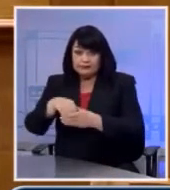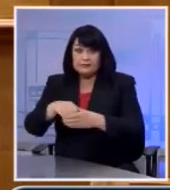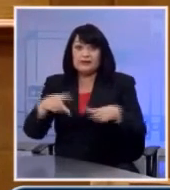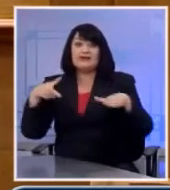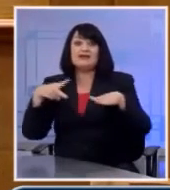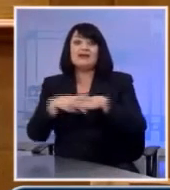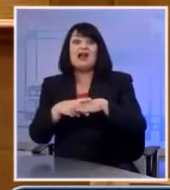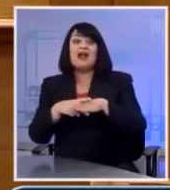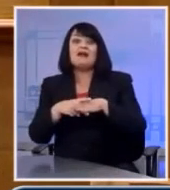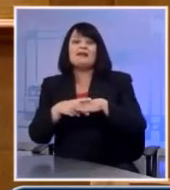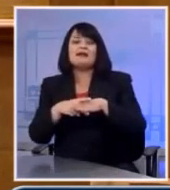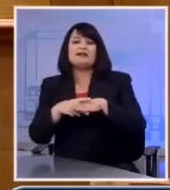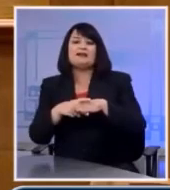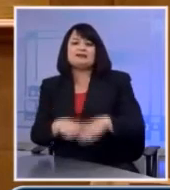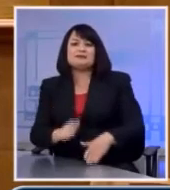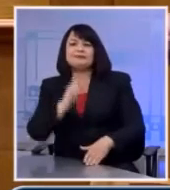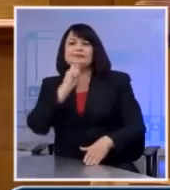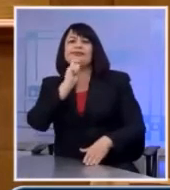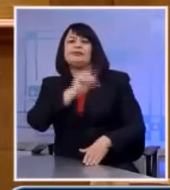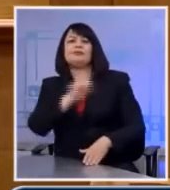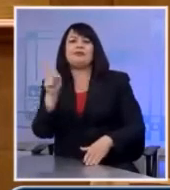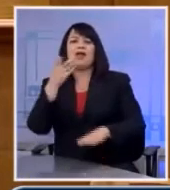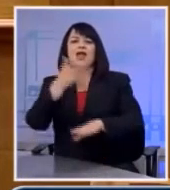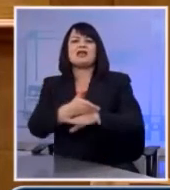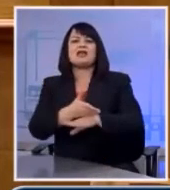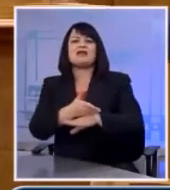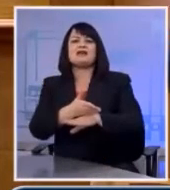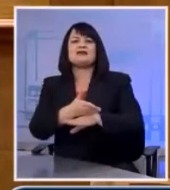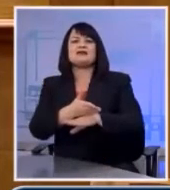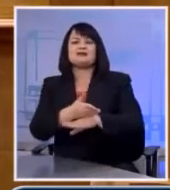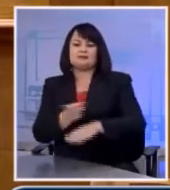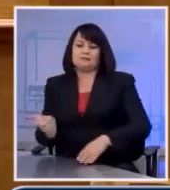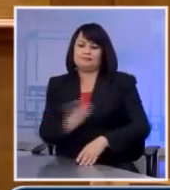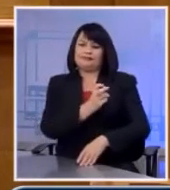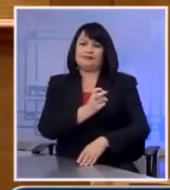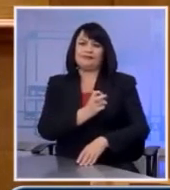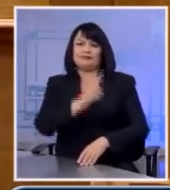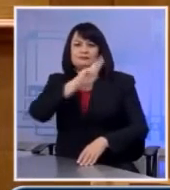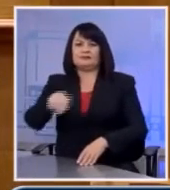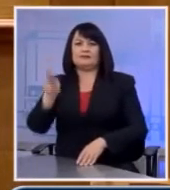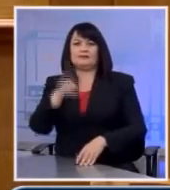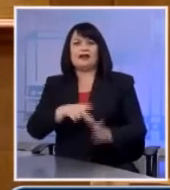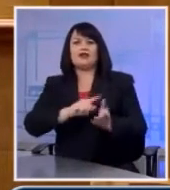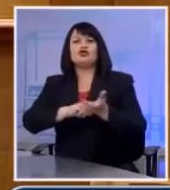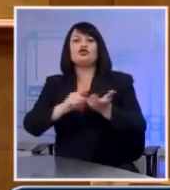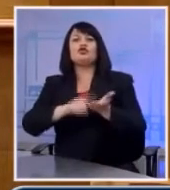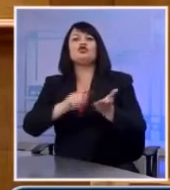τράπεζες να τα πάρουν ως εγγύηση για τα εκατομμύρια που χρωστούσατε μέσα σε μια νύχτα, με μια τροπολογία.